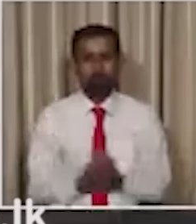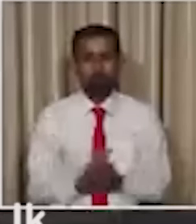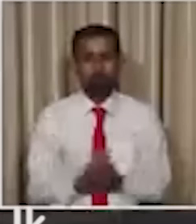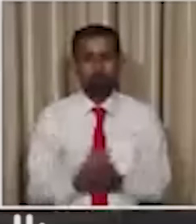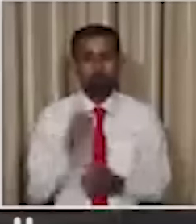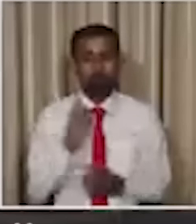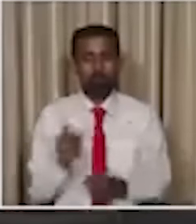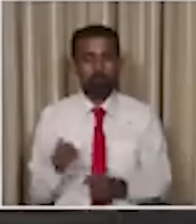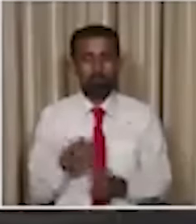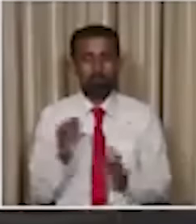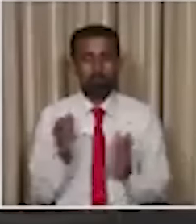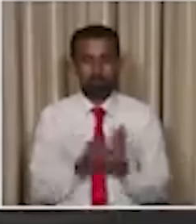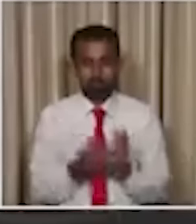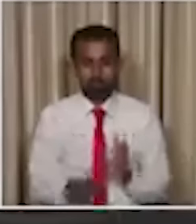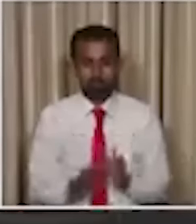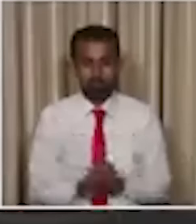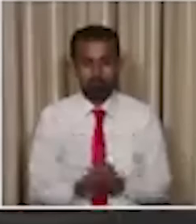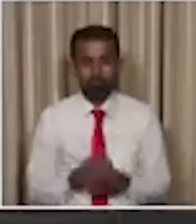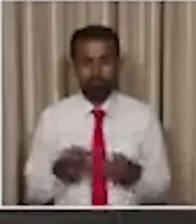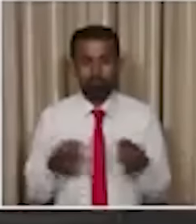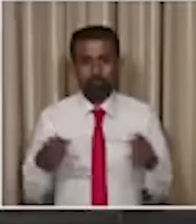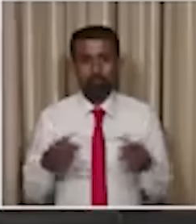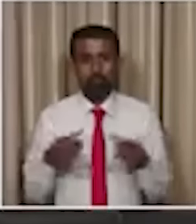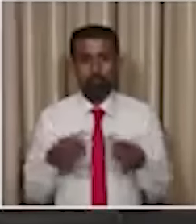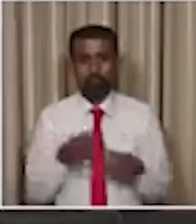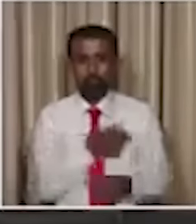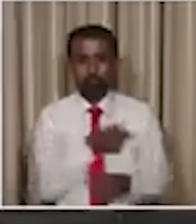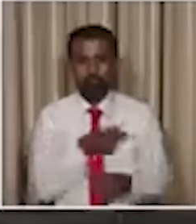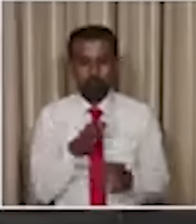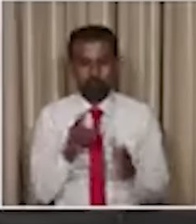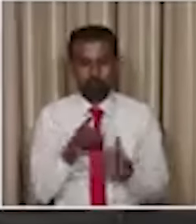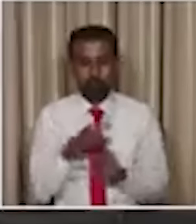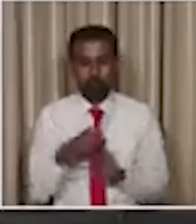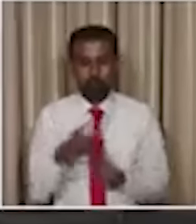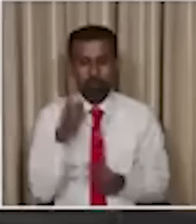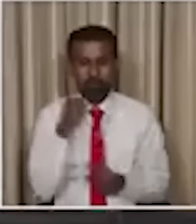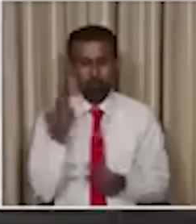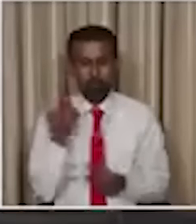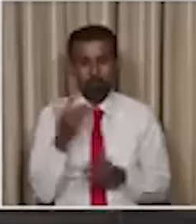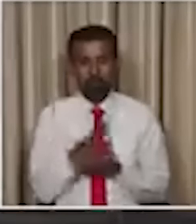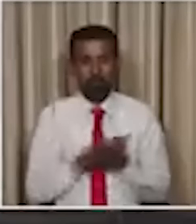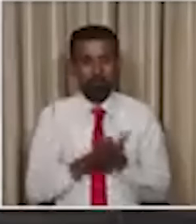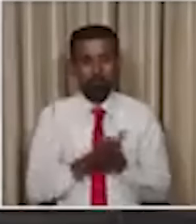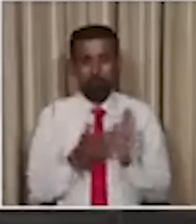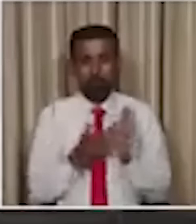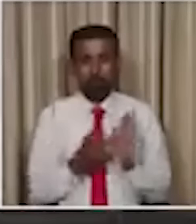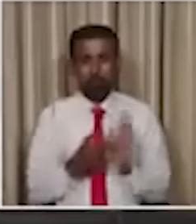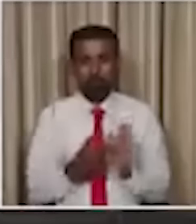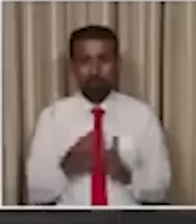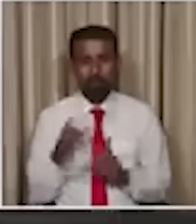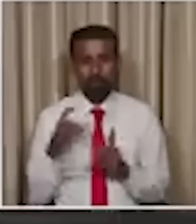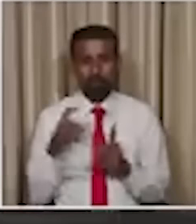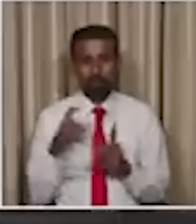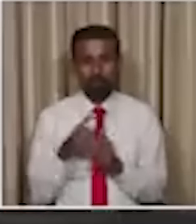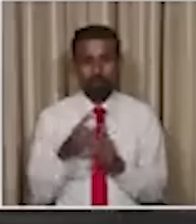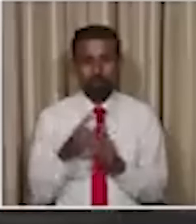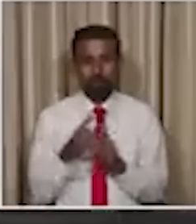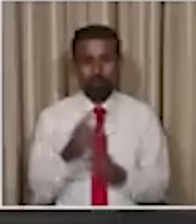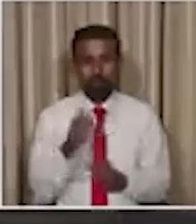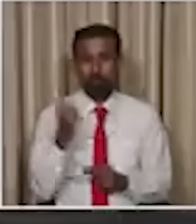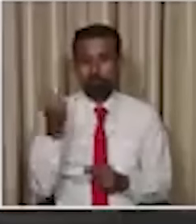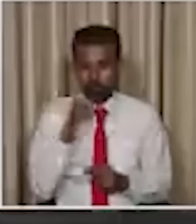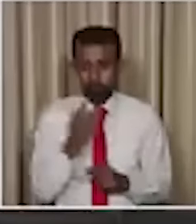සටහන. ඉතින් විපස්සනායකතුමා ඒ කෑල්ල නැතුව හරියට පෙන්වන්න හැදුවේ දේශබන්දු තෙන්නකෝන් කියපු